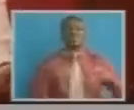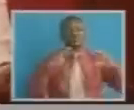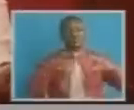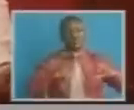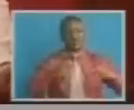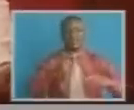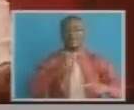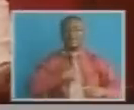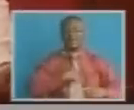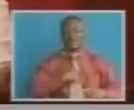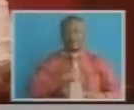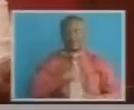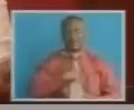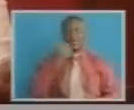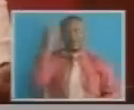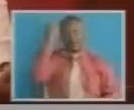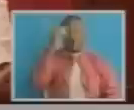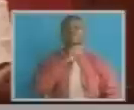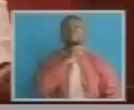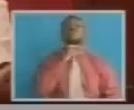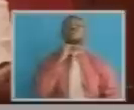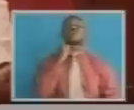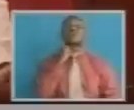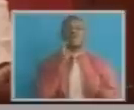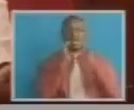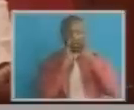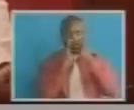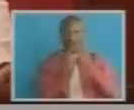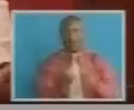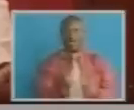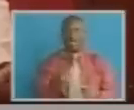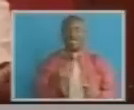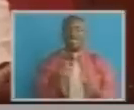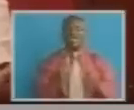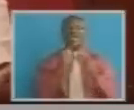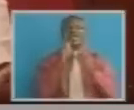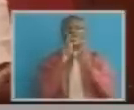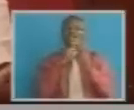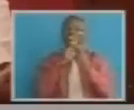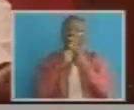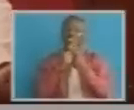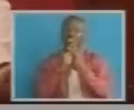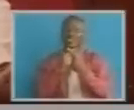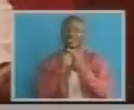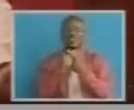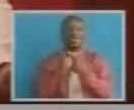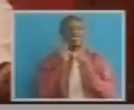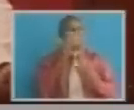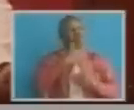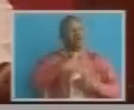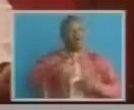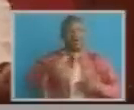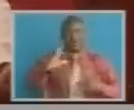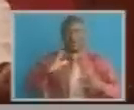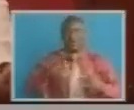kwamba mimi ni mchungaji HiVi naavyokuambia nimeona kanisani Siku ya jumapili ya uchaguzi hata uwaondoe Watu kukimbia